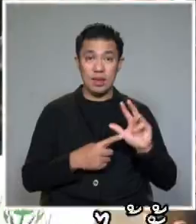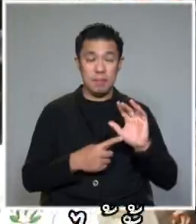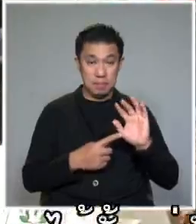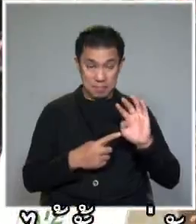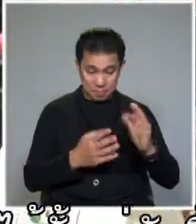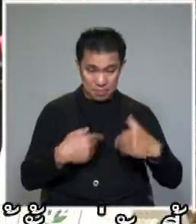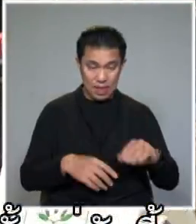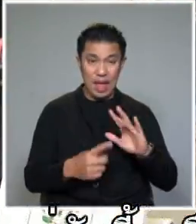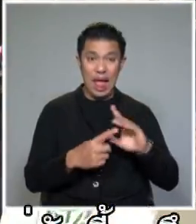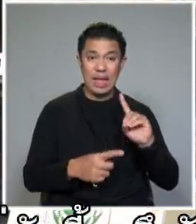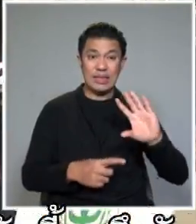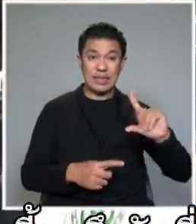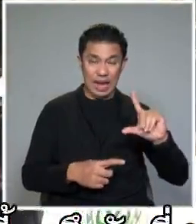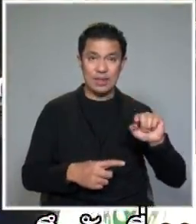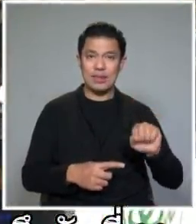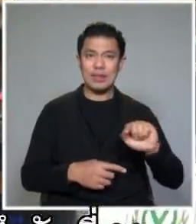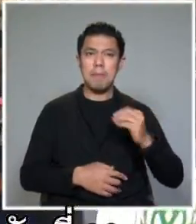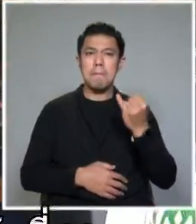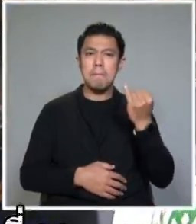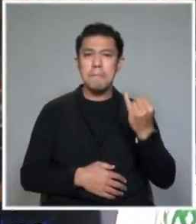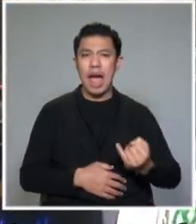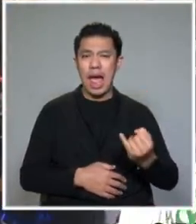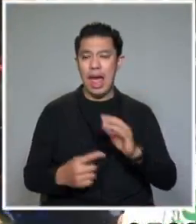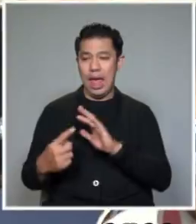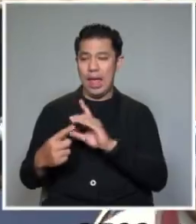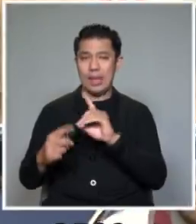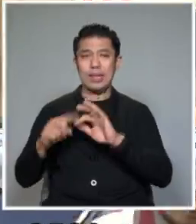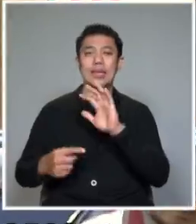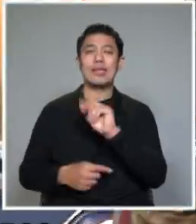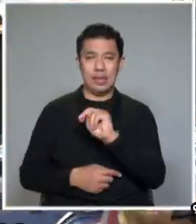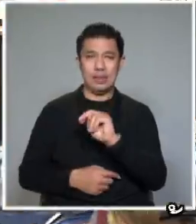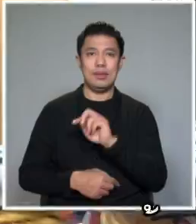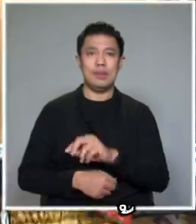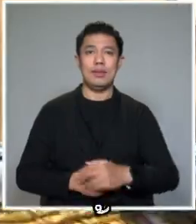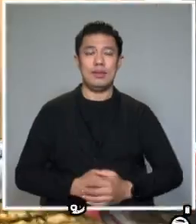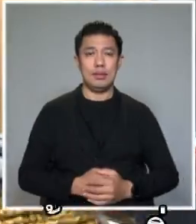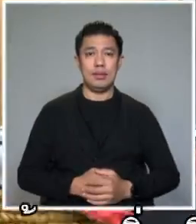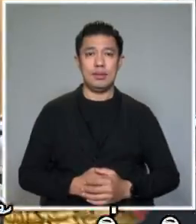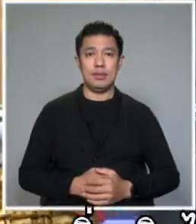จ่าแสคอหงนะครับแพ้คะแนนต่อเด่นภูไทยเกียรติหมู่9ครับ